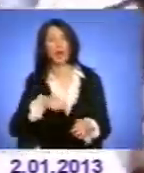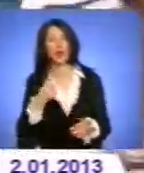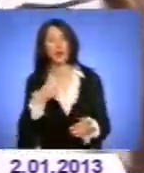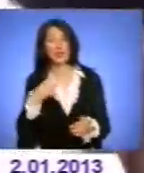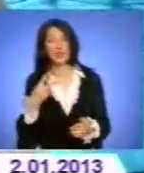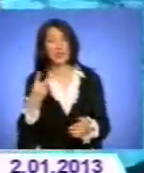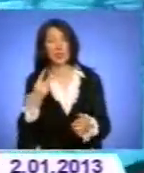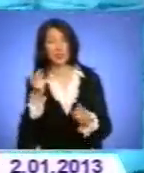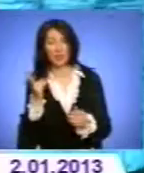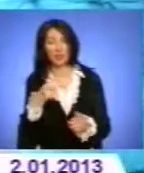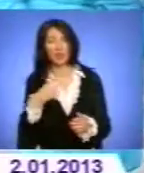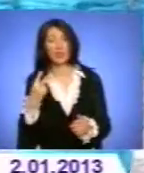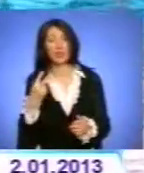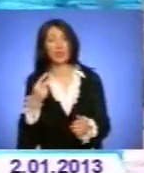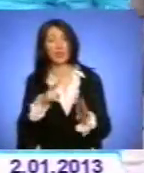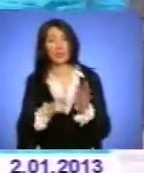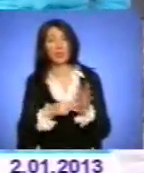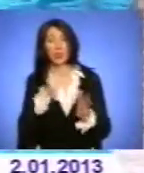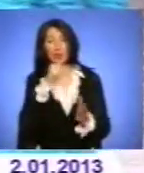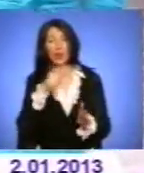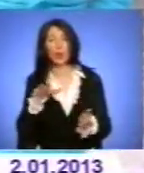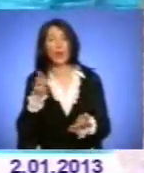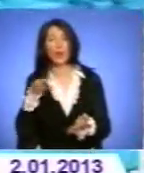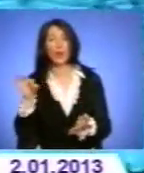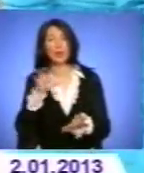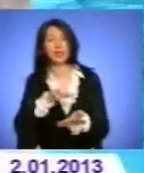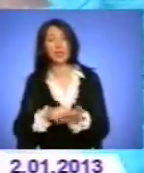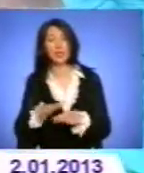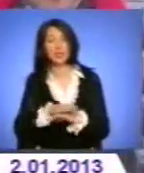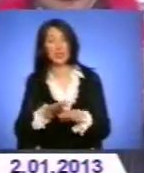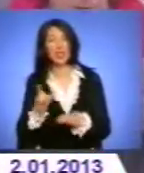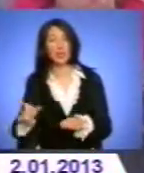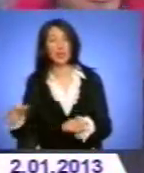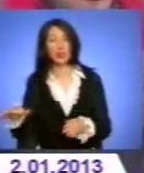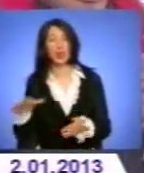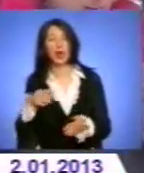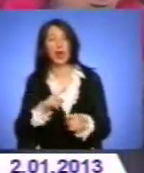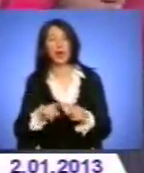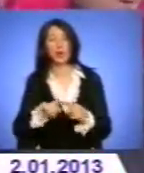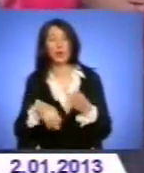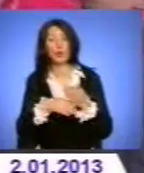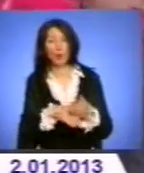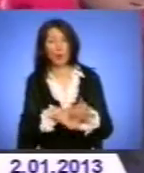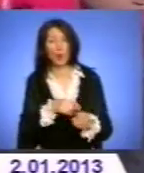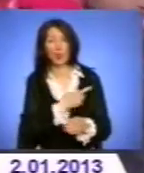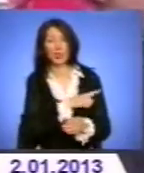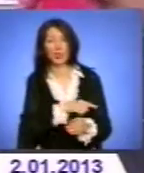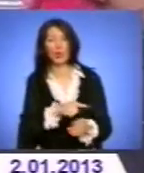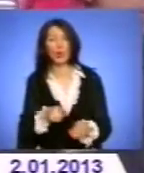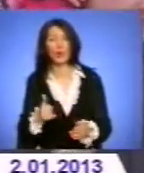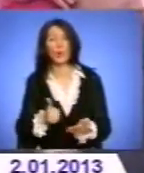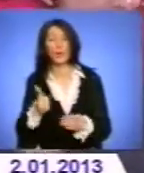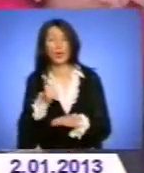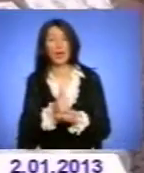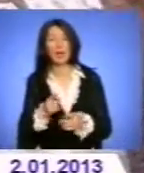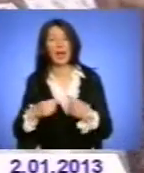2013-2017 роки, про зайнятість населення, про екстрену медичну допомогу, про стимулювання інвестиційної діяльності у пріоритетних